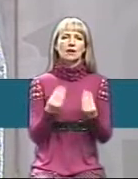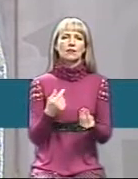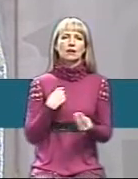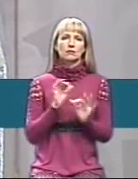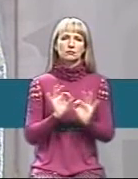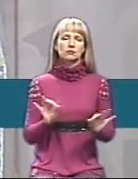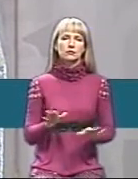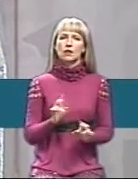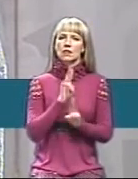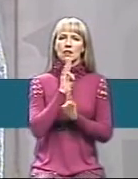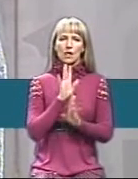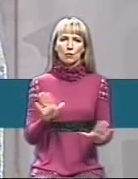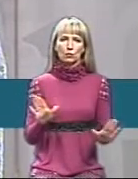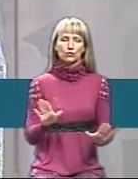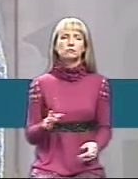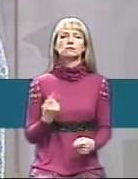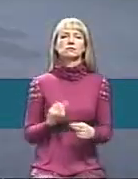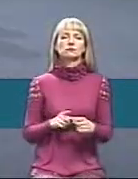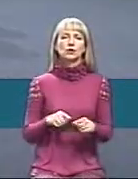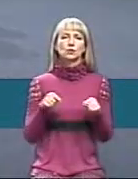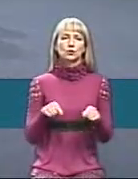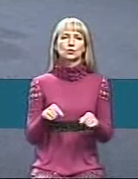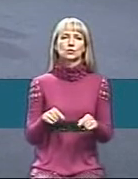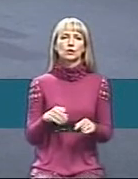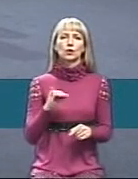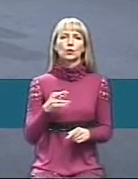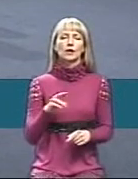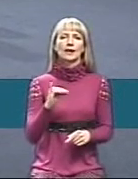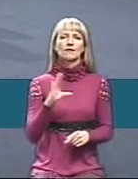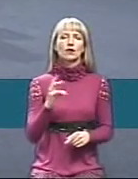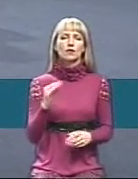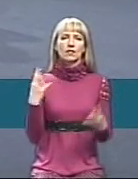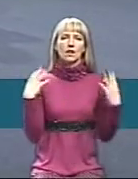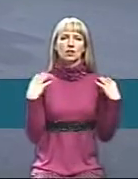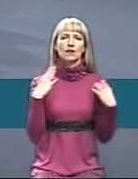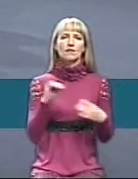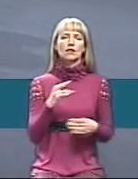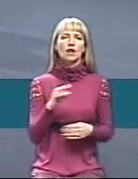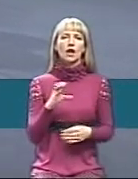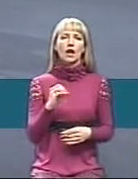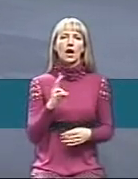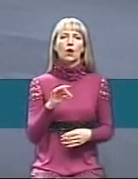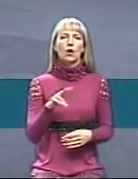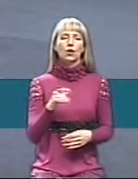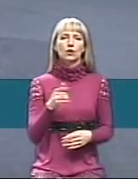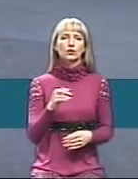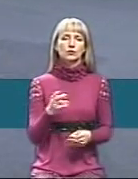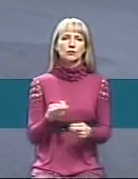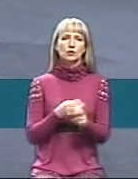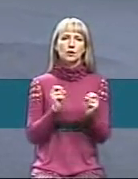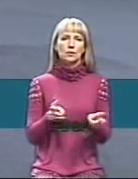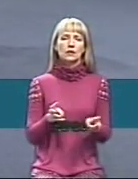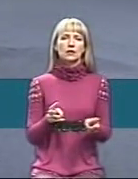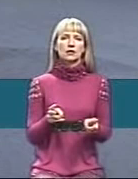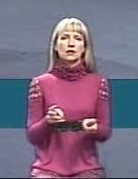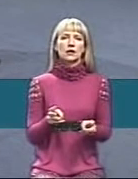коментарі не буде. Тож, у студії Суспільного Юлія Іванова, начальник відділу екологічної безпеки міського управління з питань екологічної